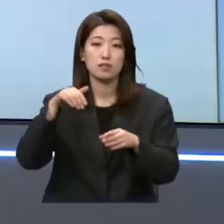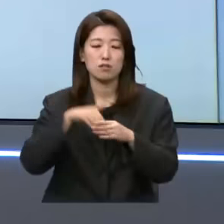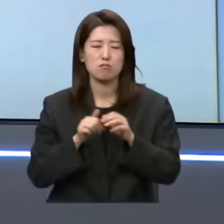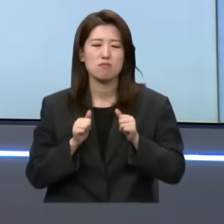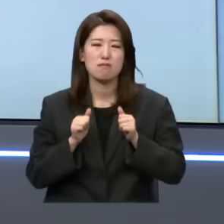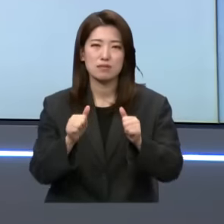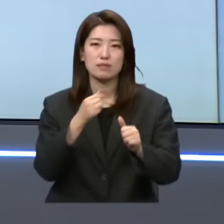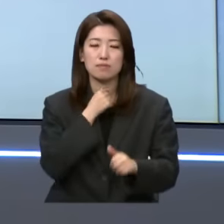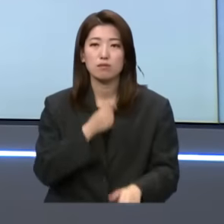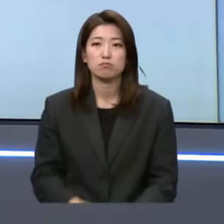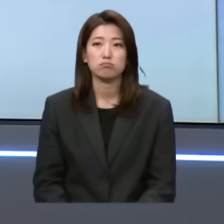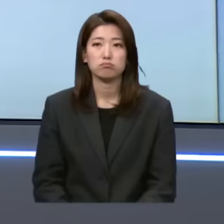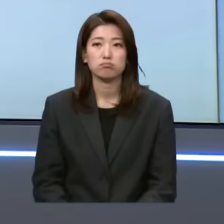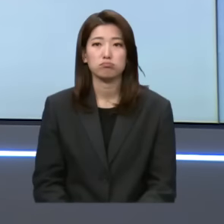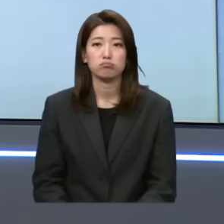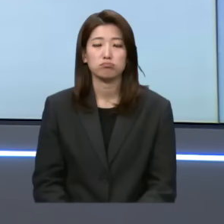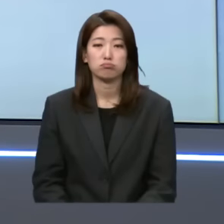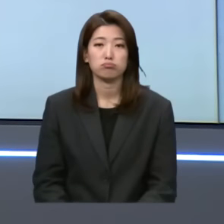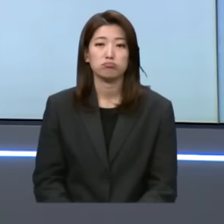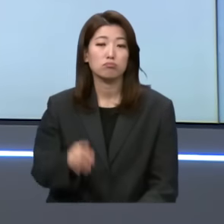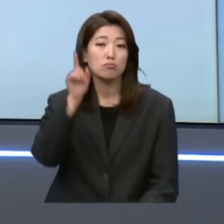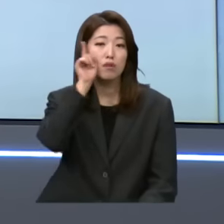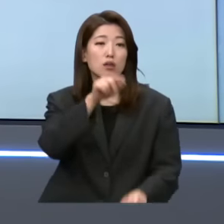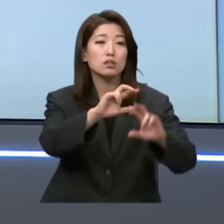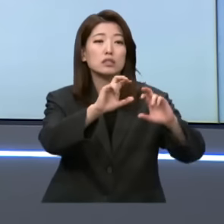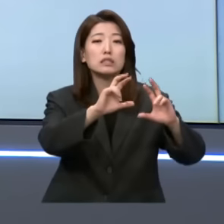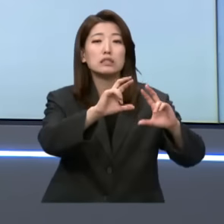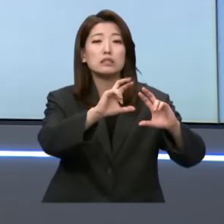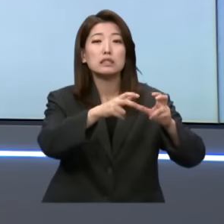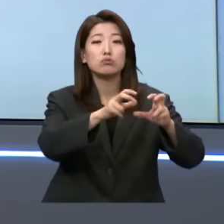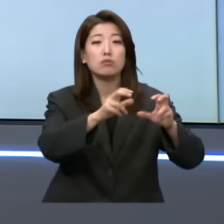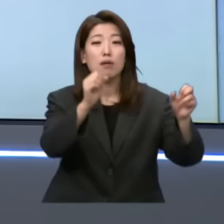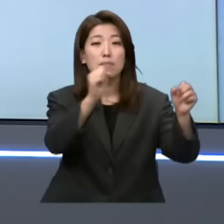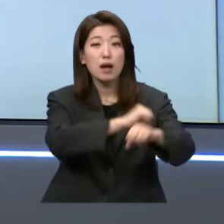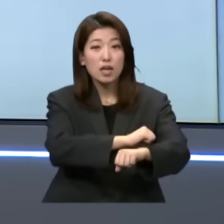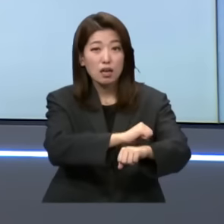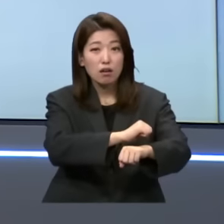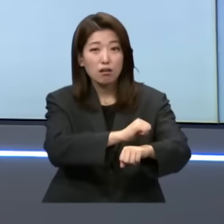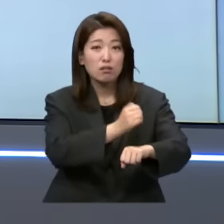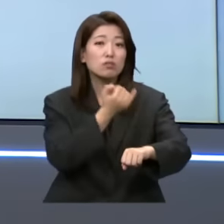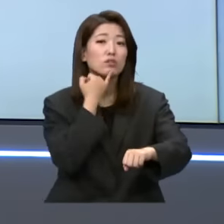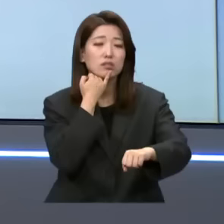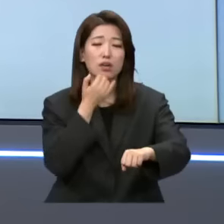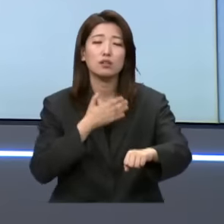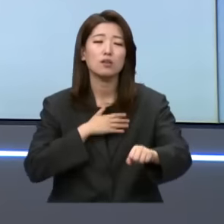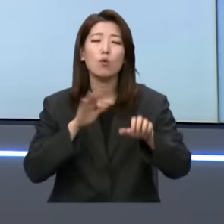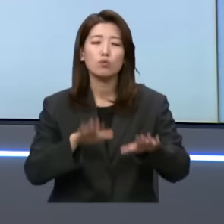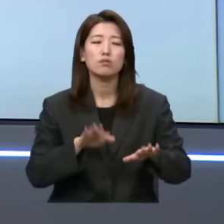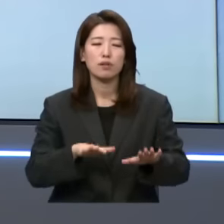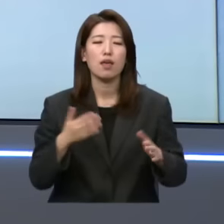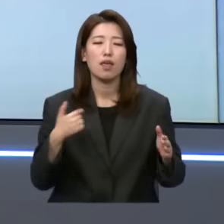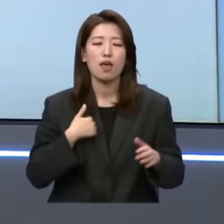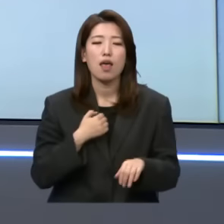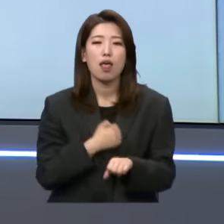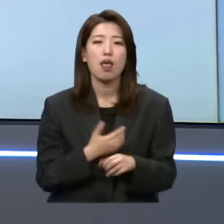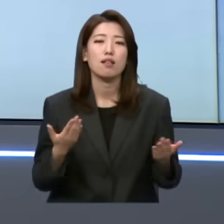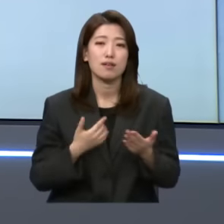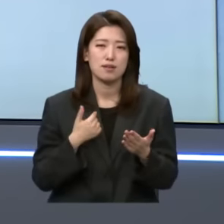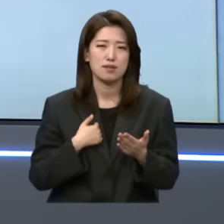내일 지구가 멸망해도 오늘 사과나무를 심는다는 마음으로라고 얘기했습니다 김보엽 대표님 조국 대표의